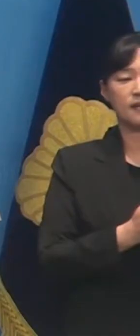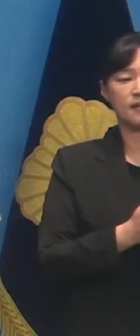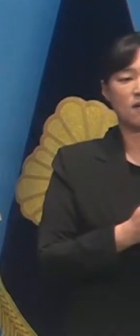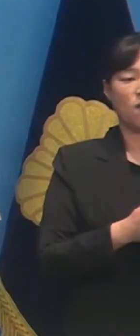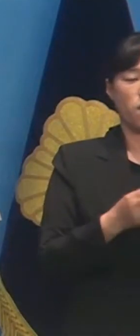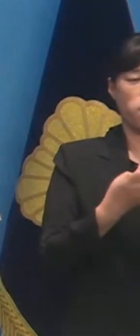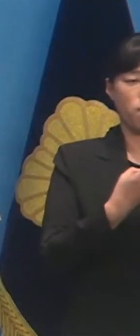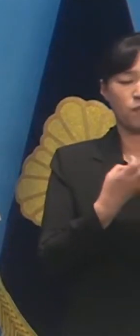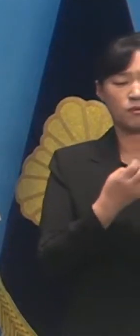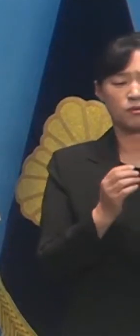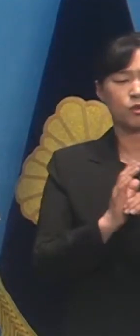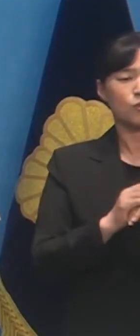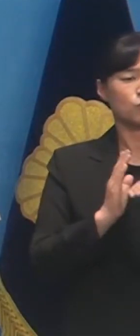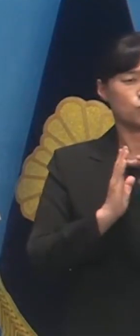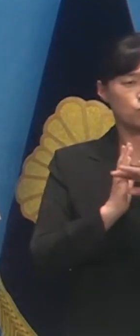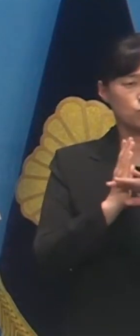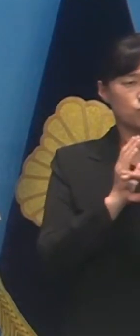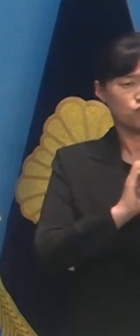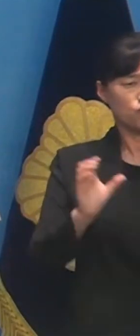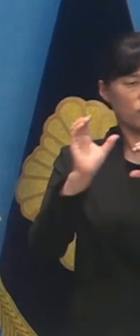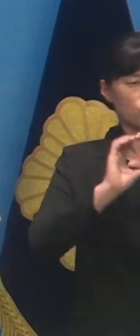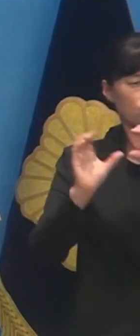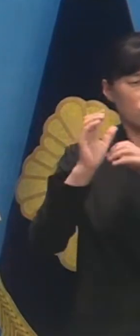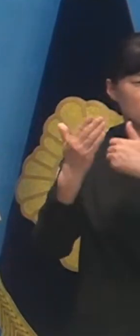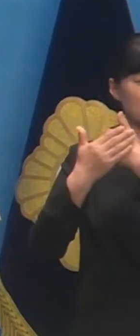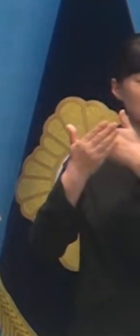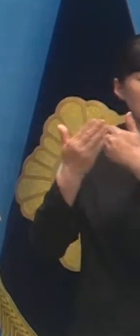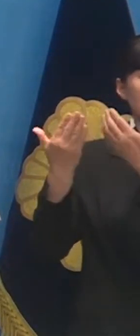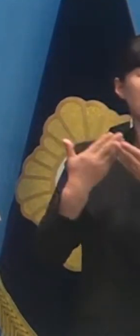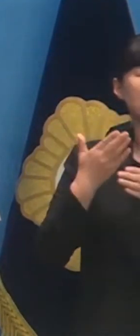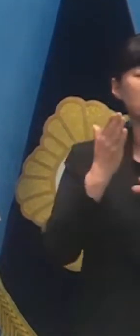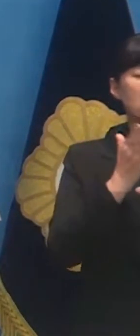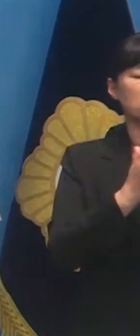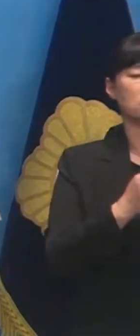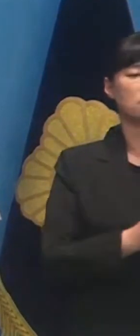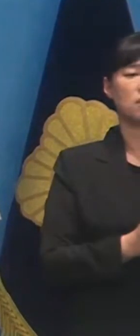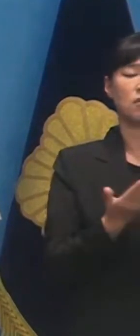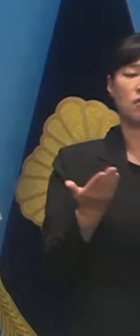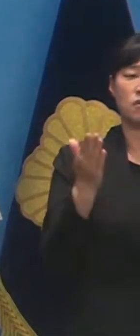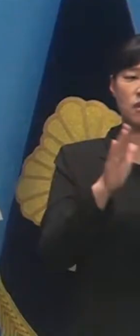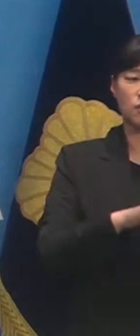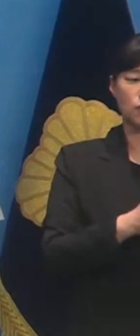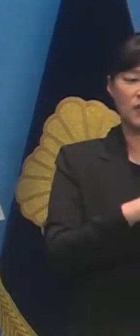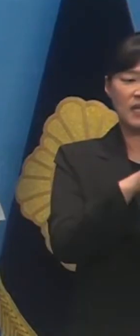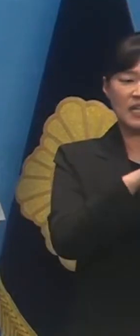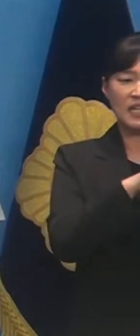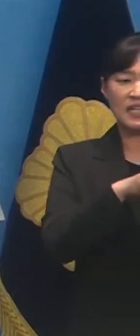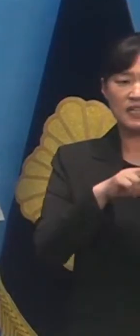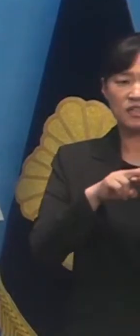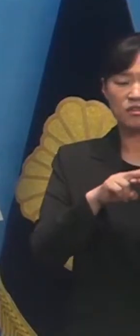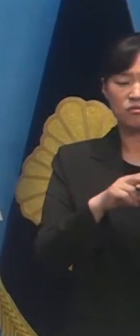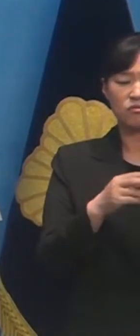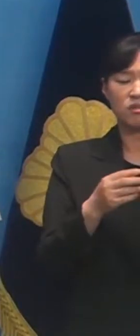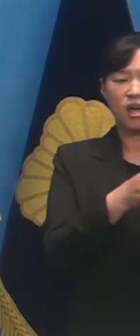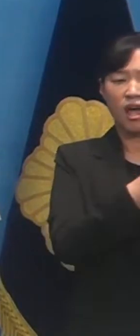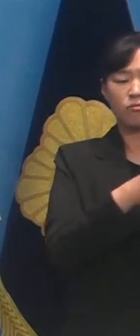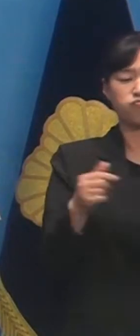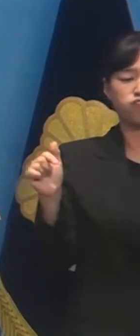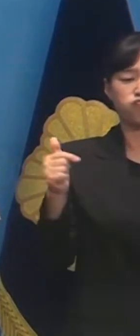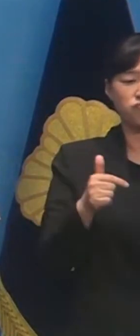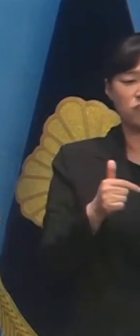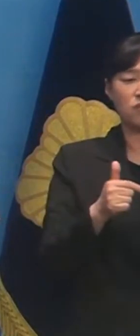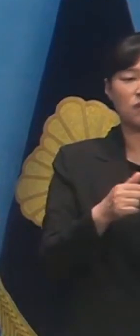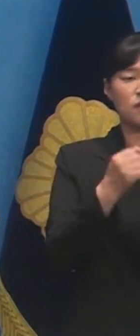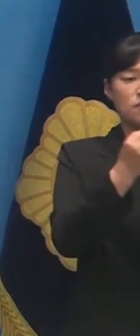흐리면서 추가 지원을 얻어내고 있습니다. 그러면서 일자리를 계속 줄이고 생산